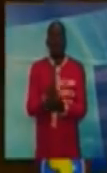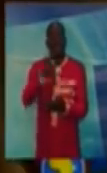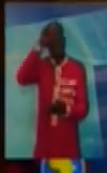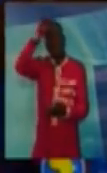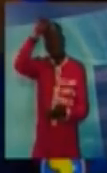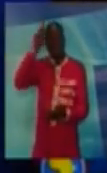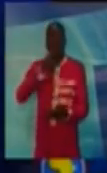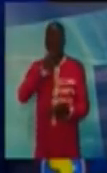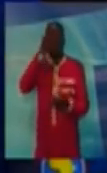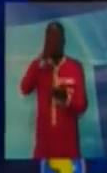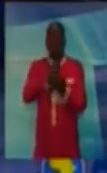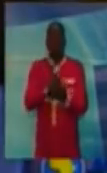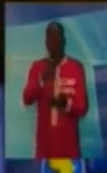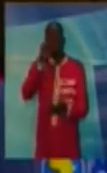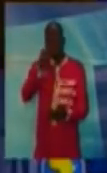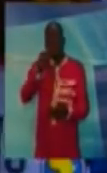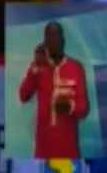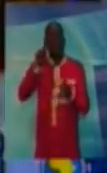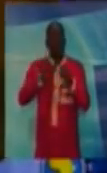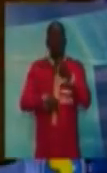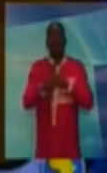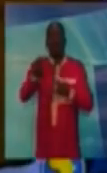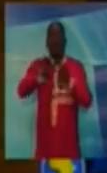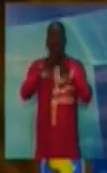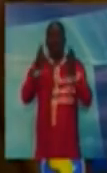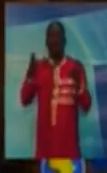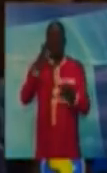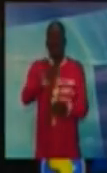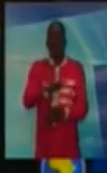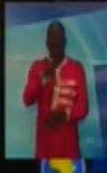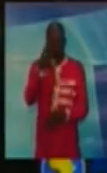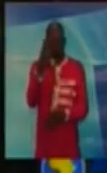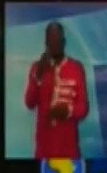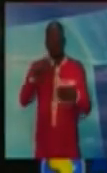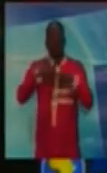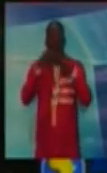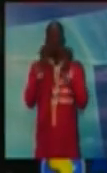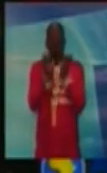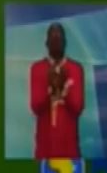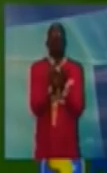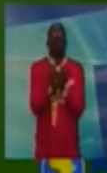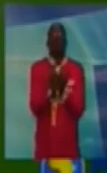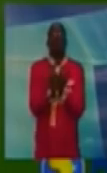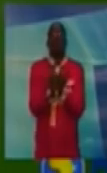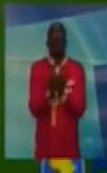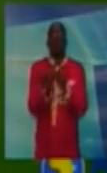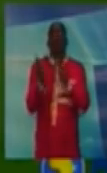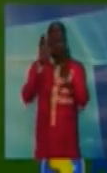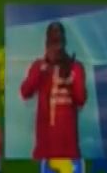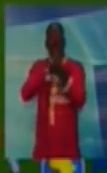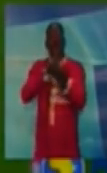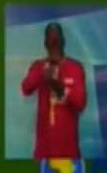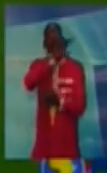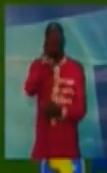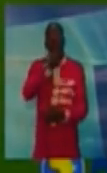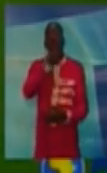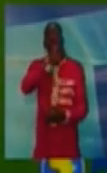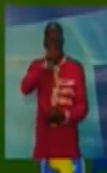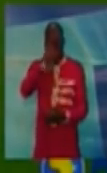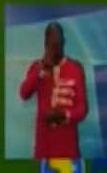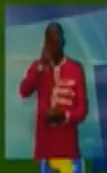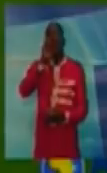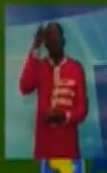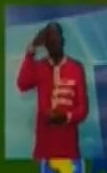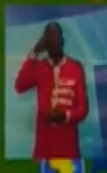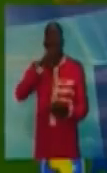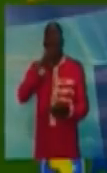L'Égypte assure le strict minimum en match inaugural de la 32e Coupe d'Afrique des Nations. Face aux Warriors du Zimbabwe, les